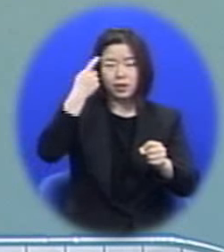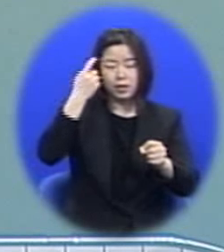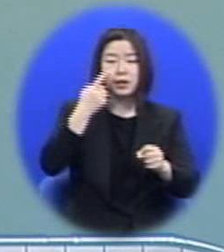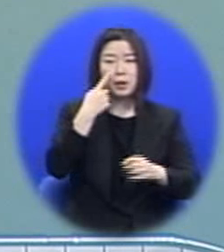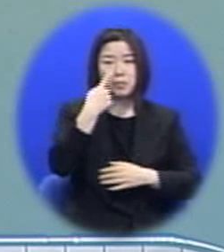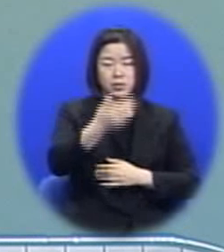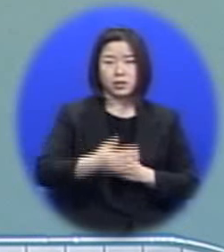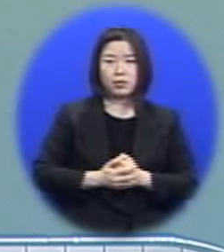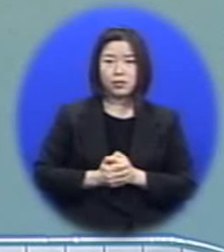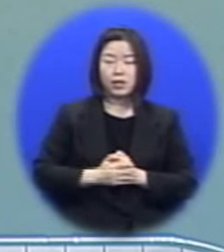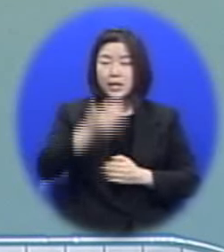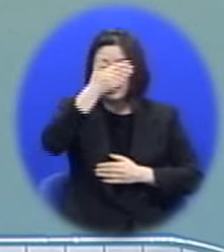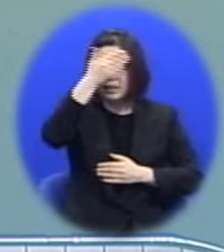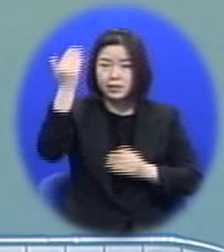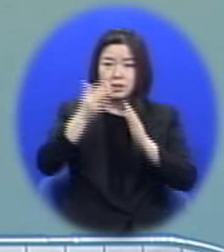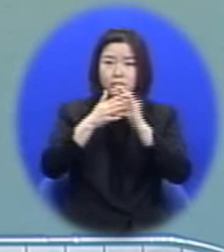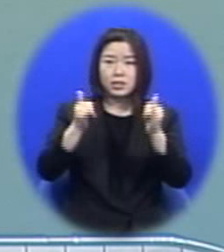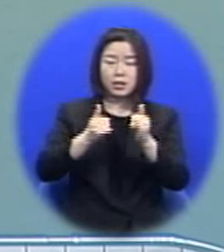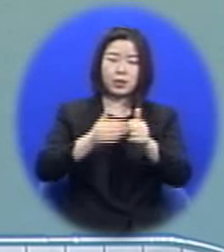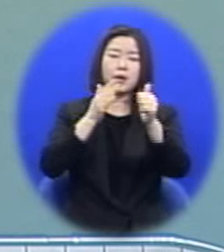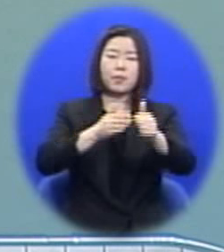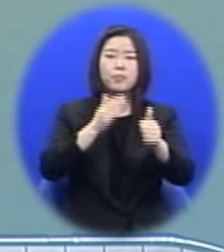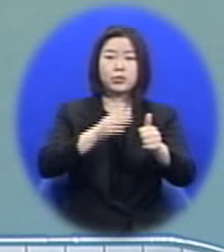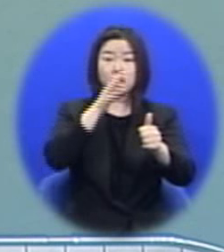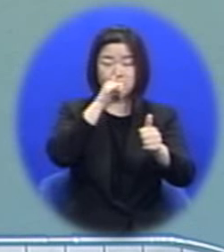제가 청년들에게 그렇게 하라고 권했어요.